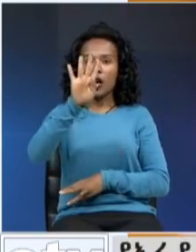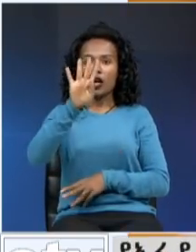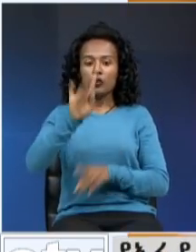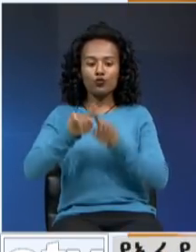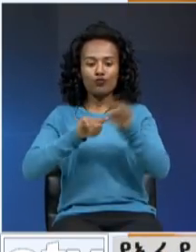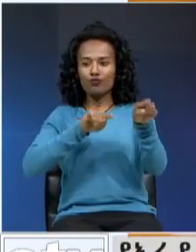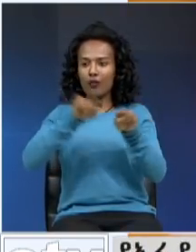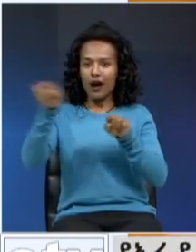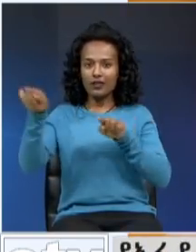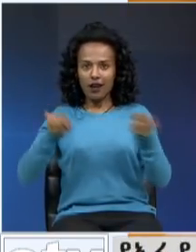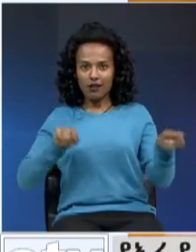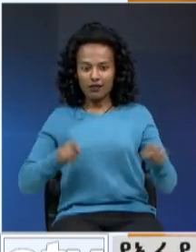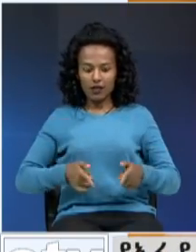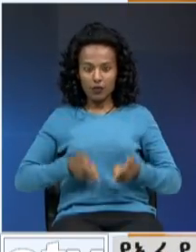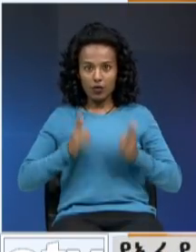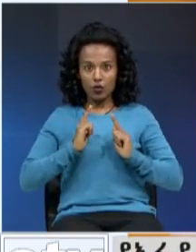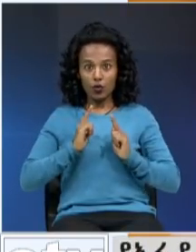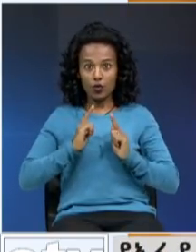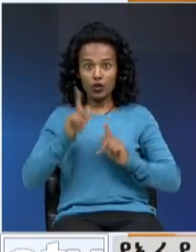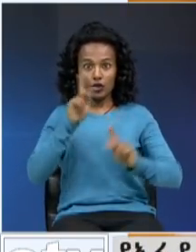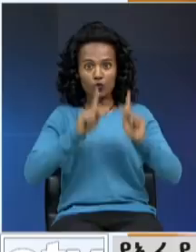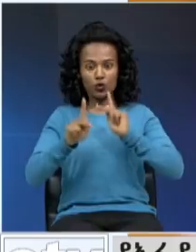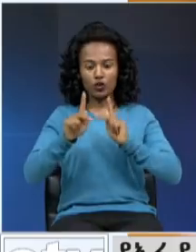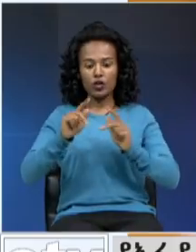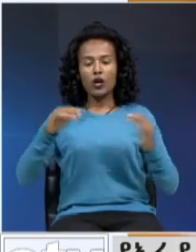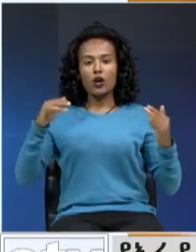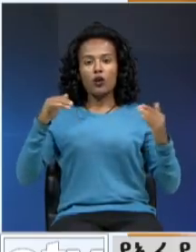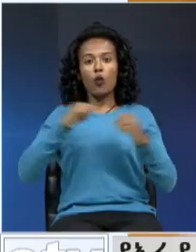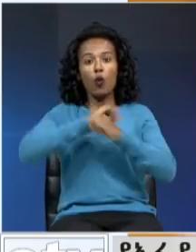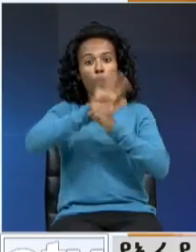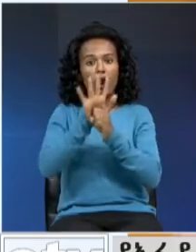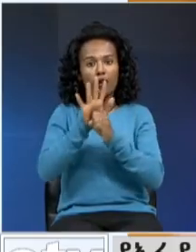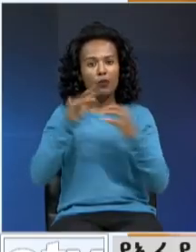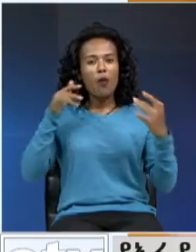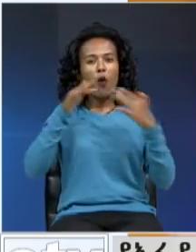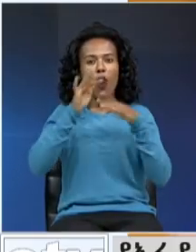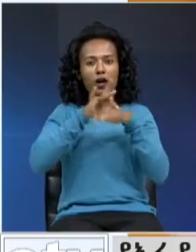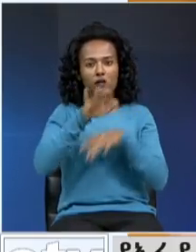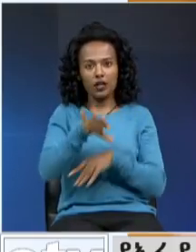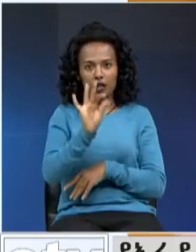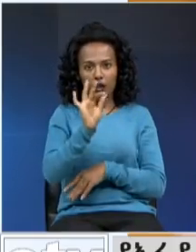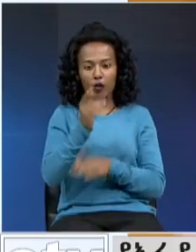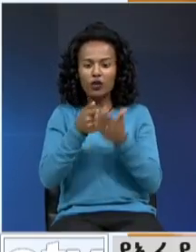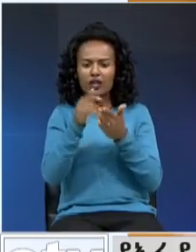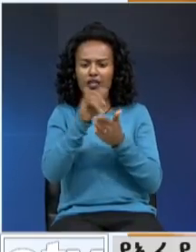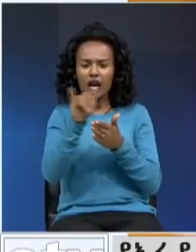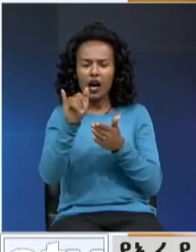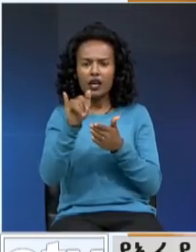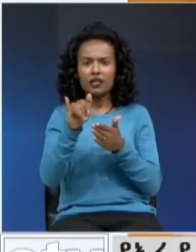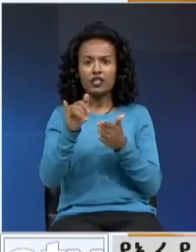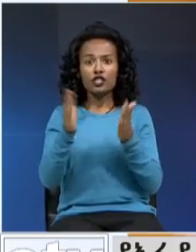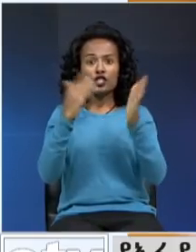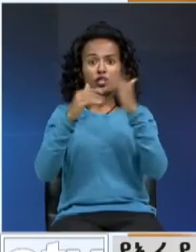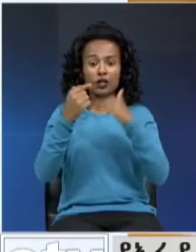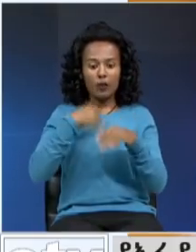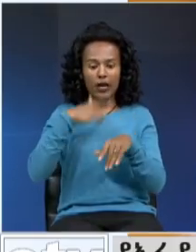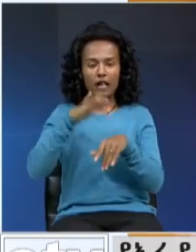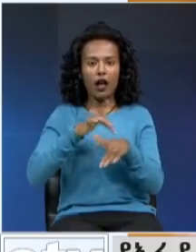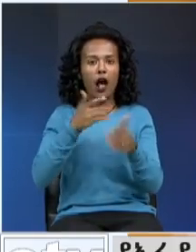የሚኖሩ ህዝቦች ኮሮና ቫይረስን በመዋጋት ላይ ይገኛሉ። እንዲህ ያለ አሳር በኔ ላይ